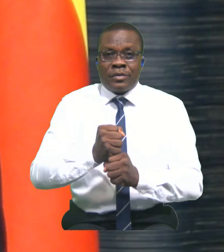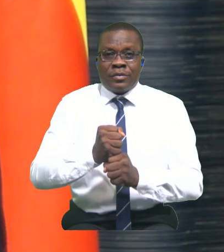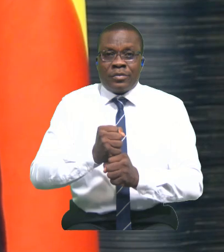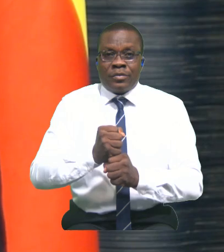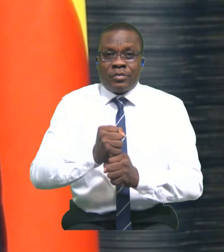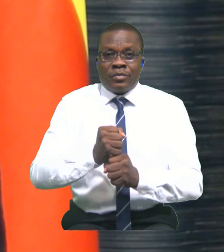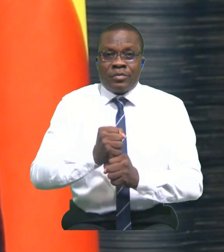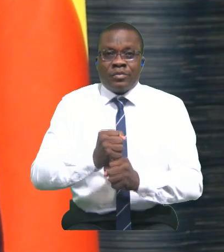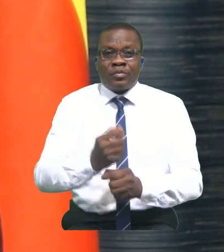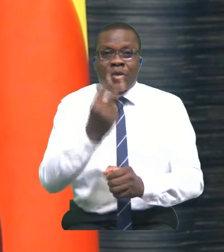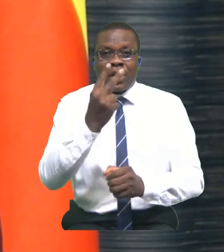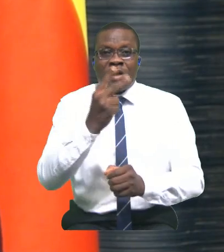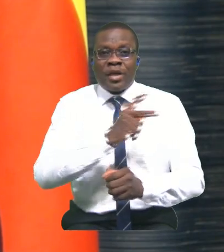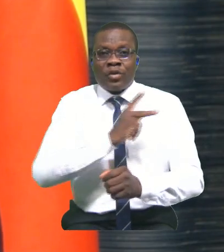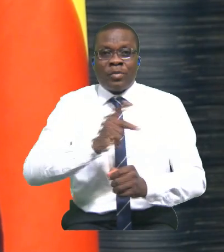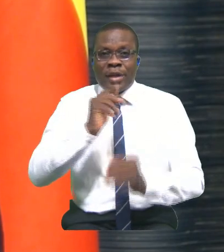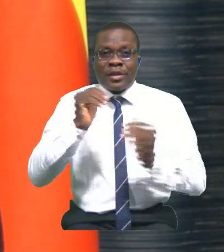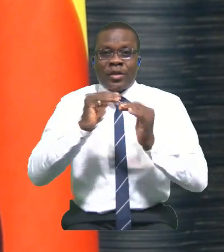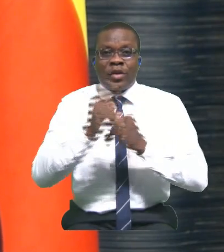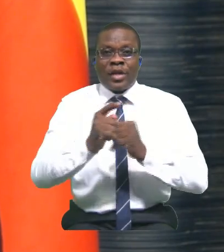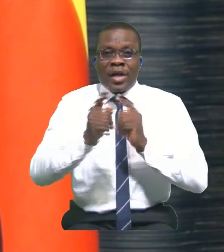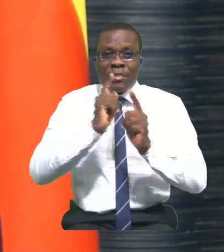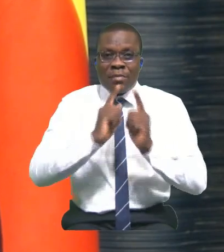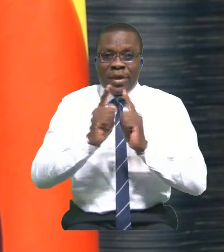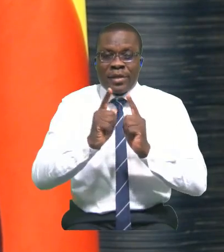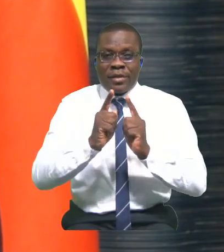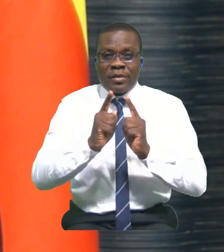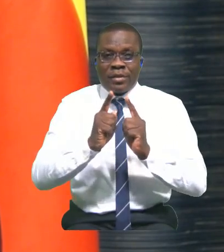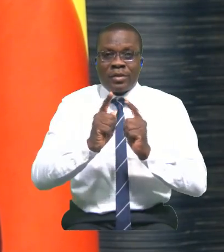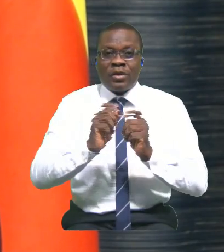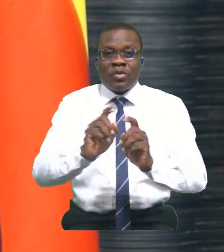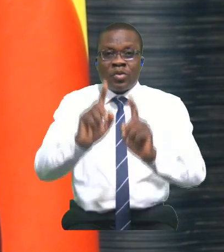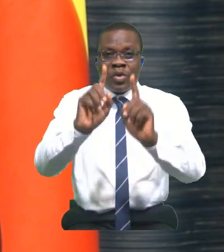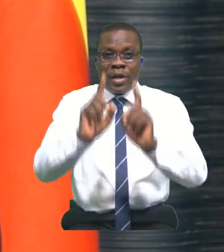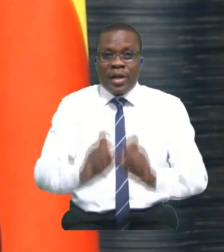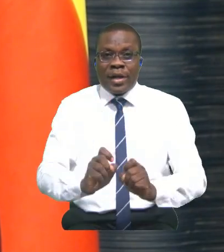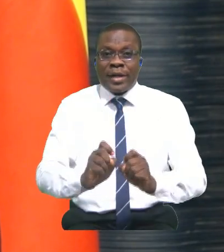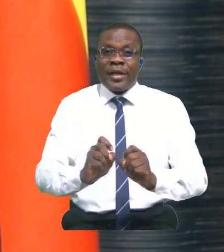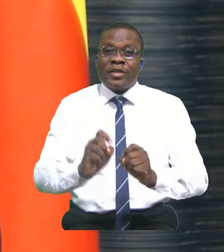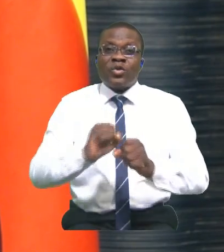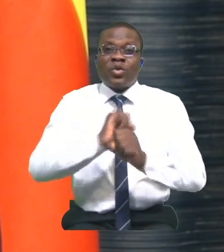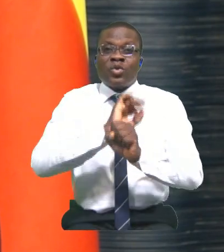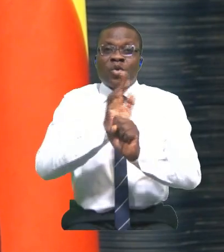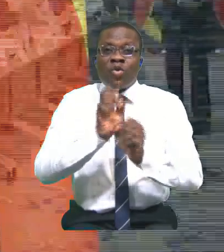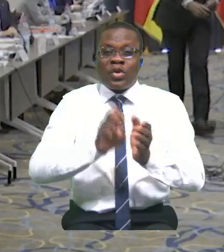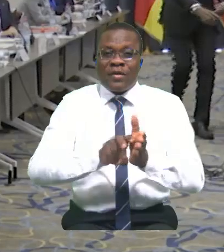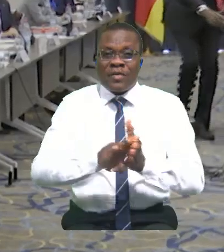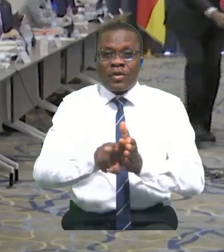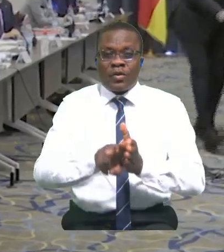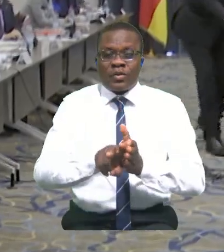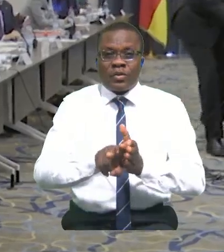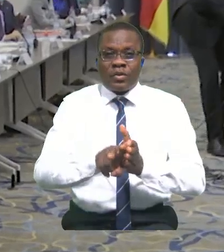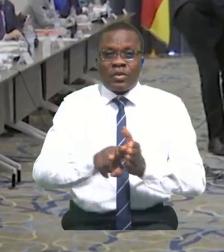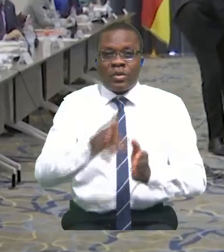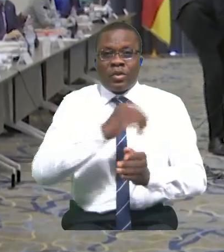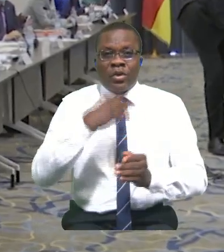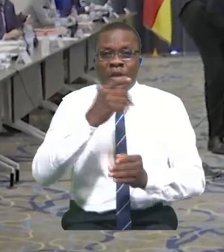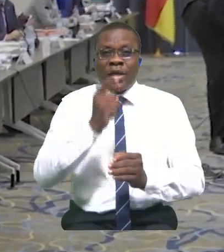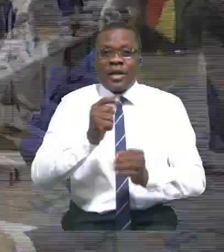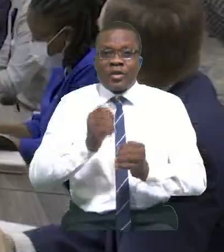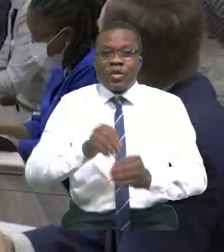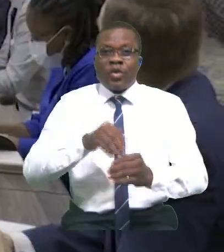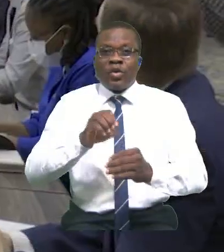les deux parties ont également évoqué la question de la pandémie de la covid-19 et dont les effets